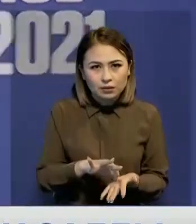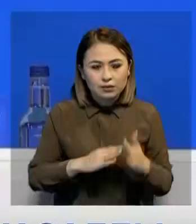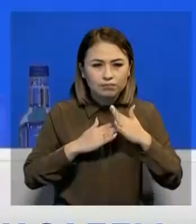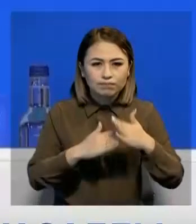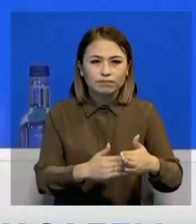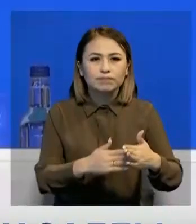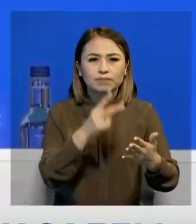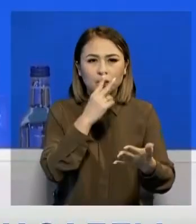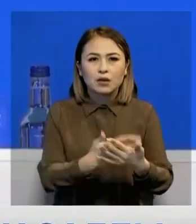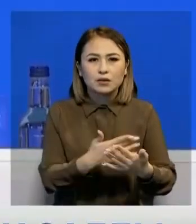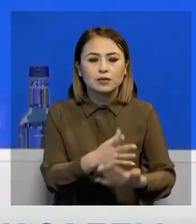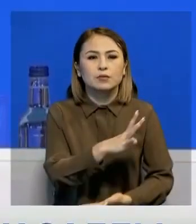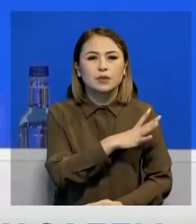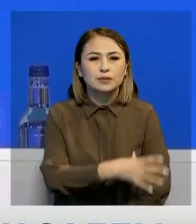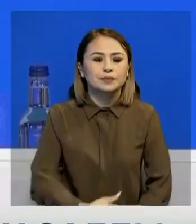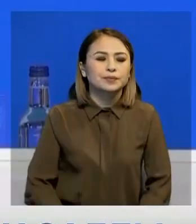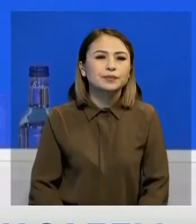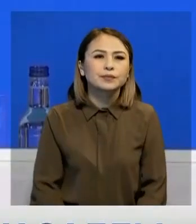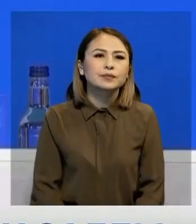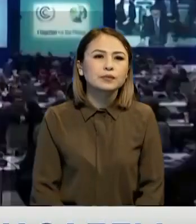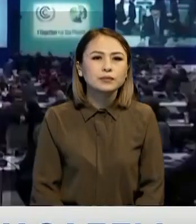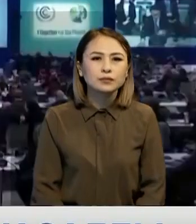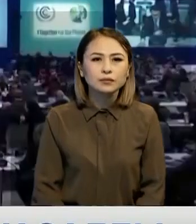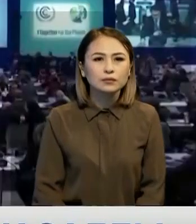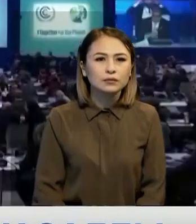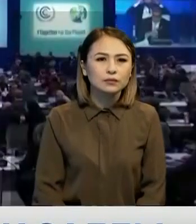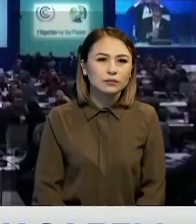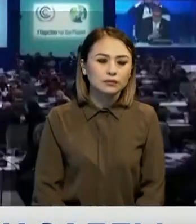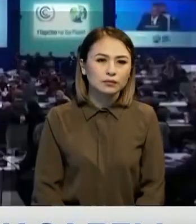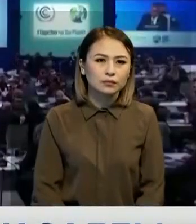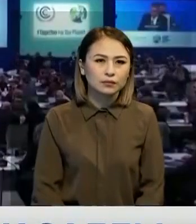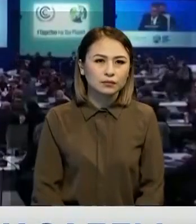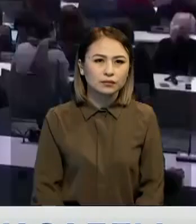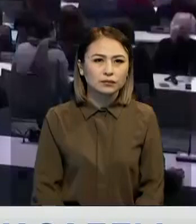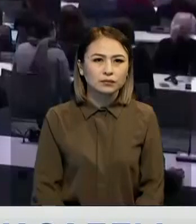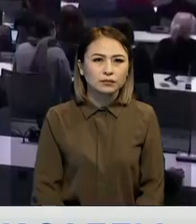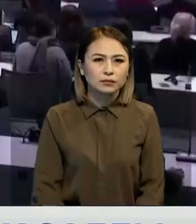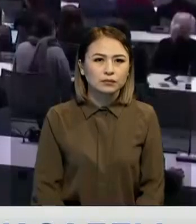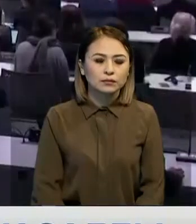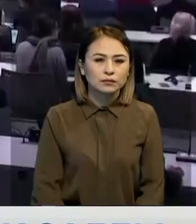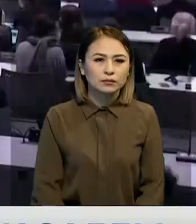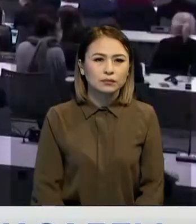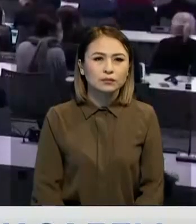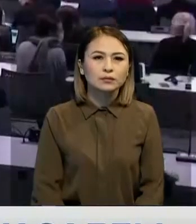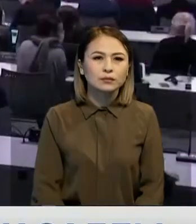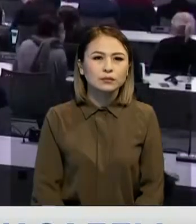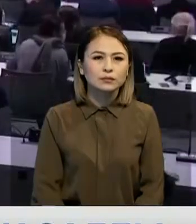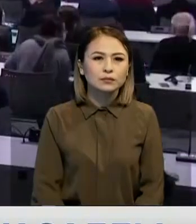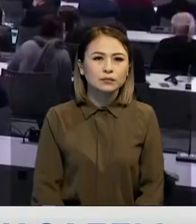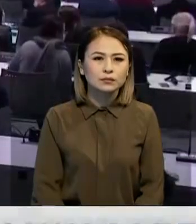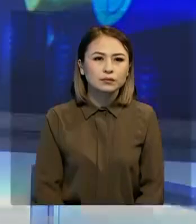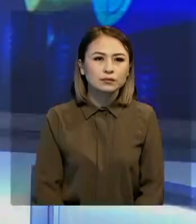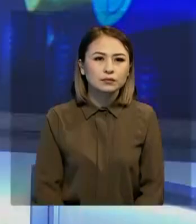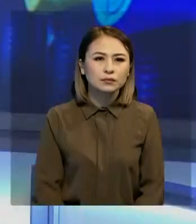болатынын көрсетті. Мейірлан Алтынбек, Әлия Сыздықова, Руслан Өміржан, Хабар 24, Париж, Франция.